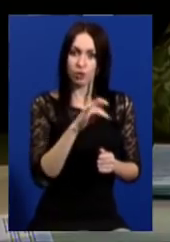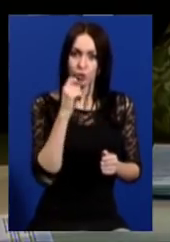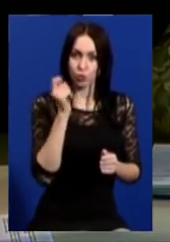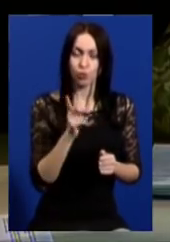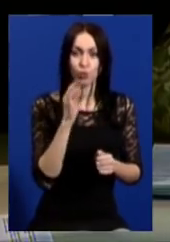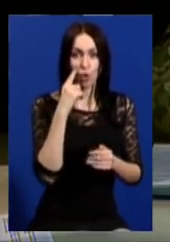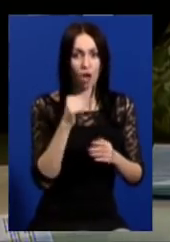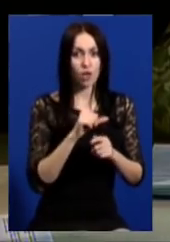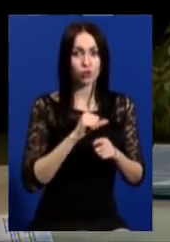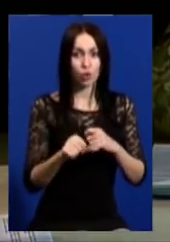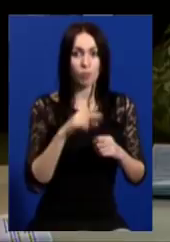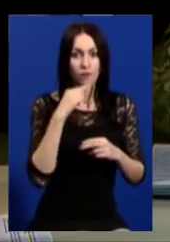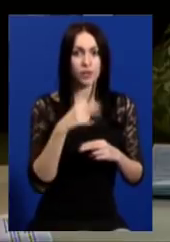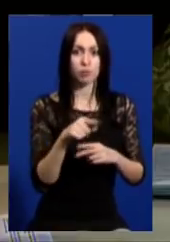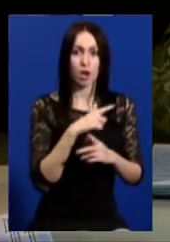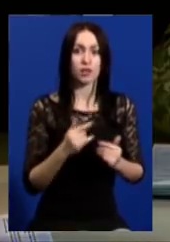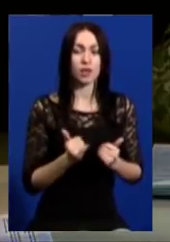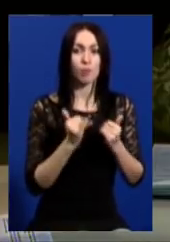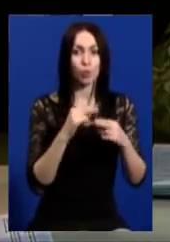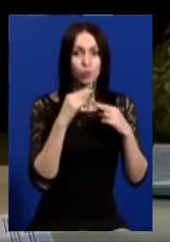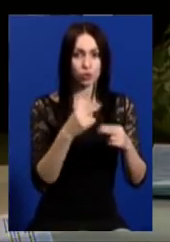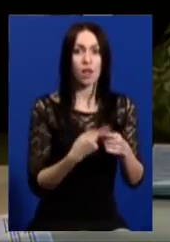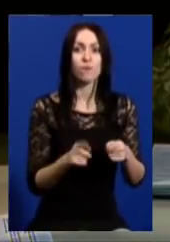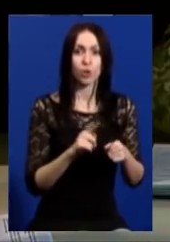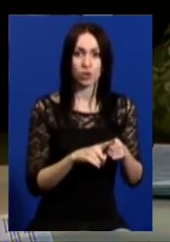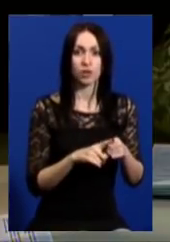ми приділяємо цьому